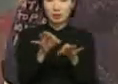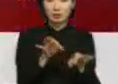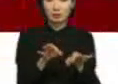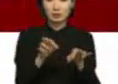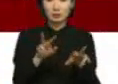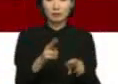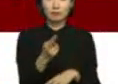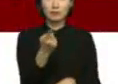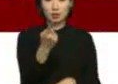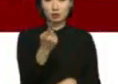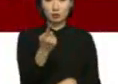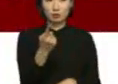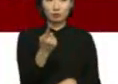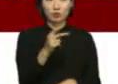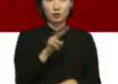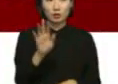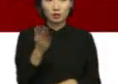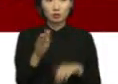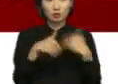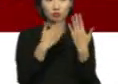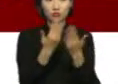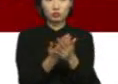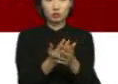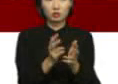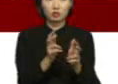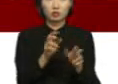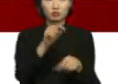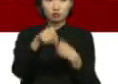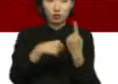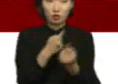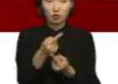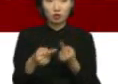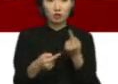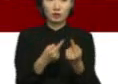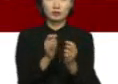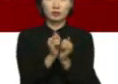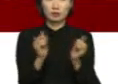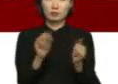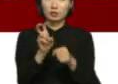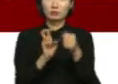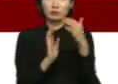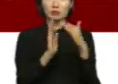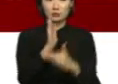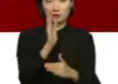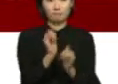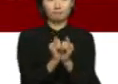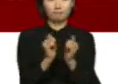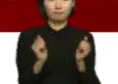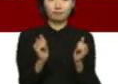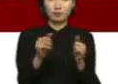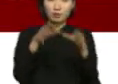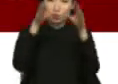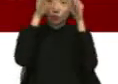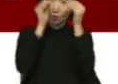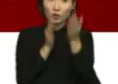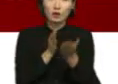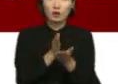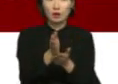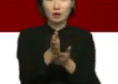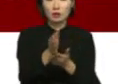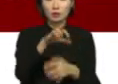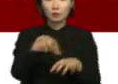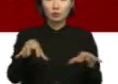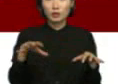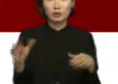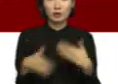무역이 요점을 가지는 분들이 거의 4 20 년 따 예상된 사람들이에요 그러면은 그 노하우가 이 동네에 다